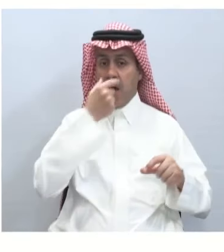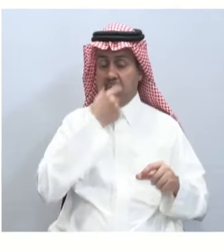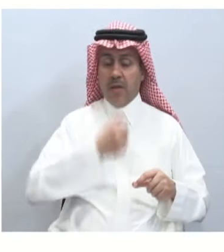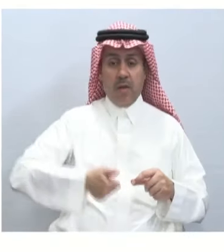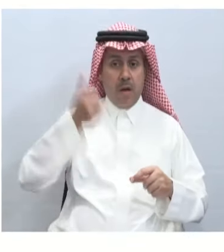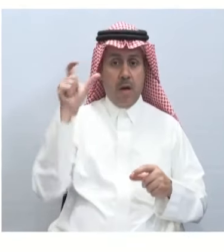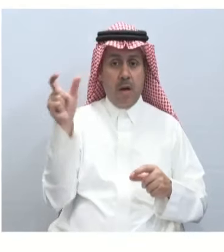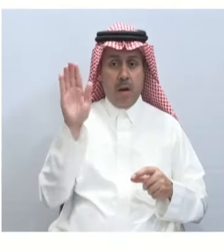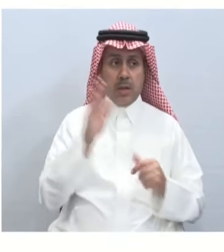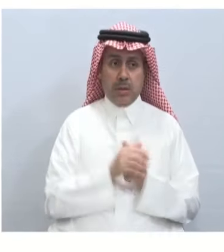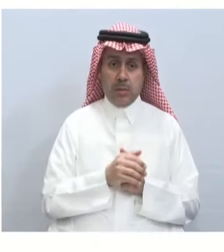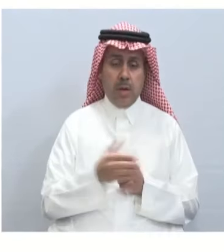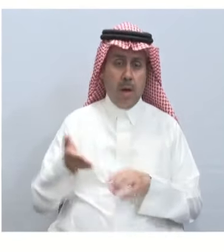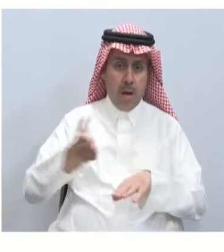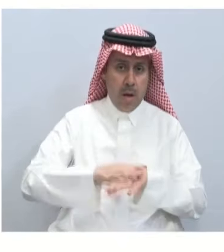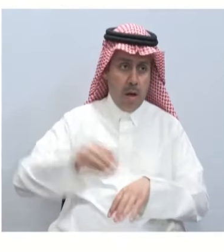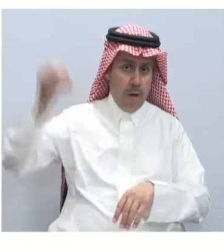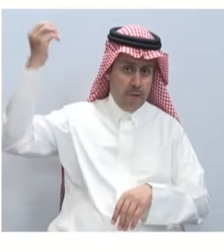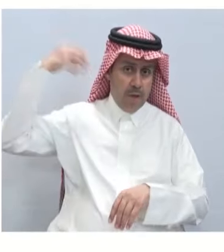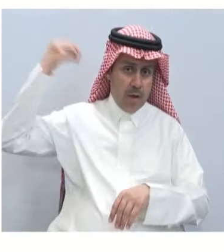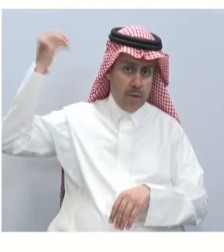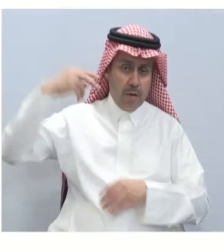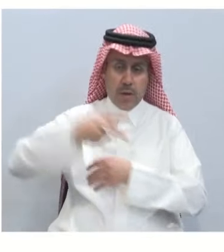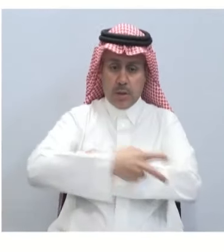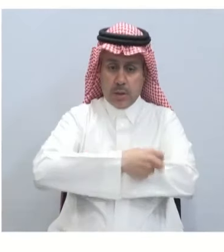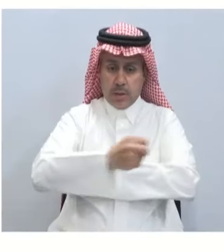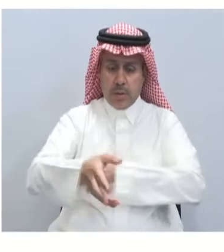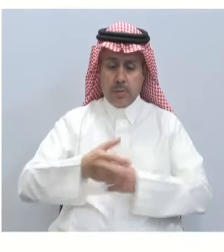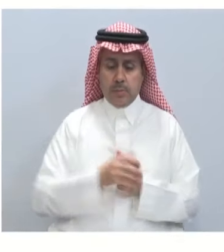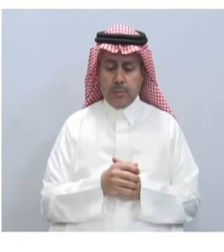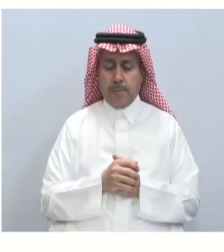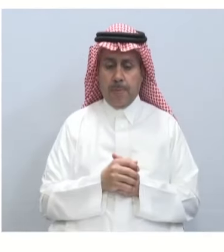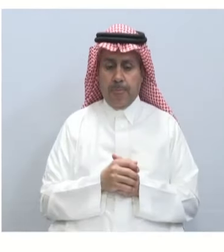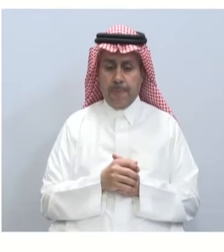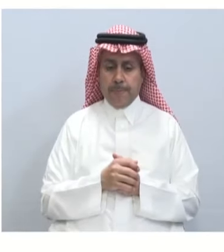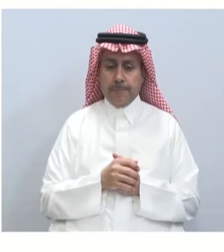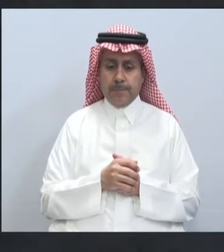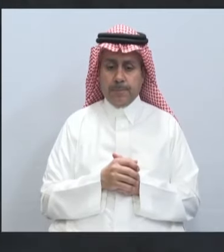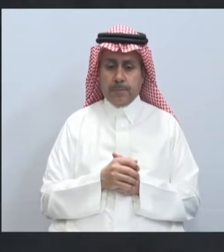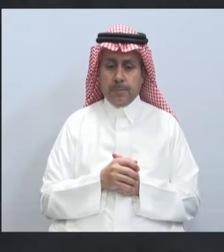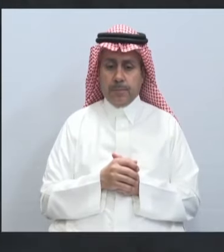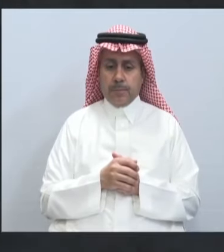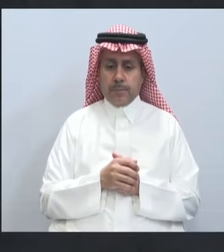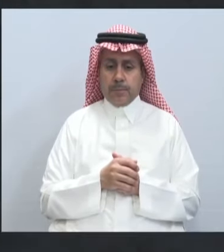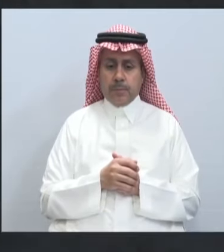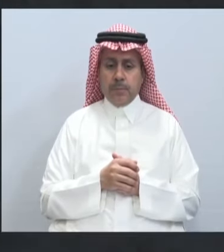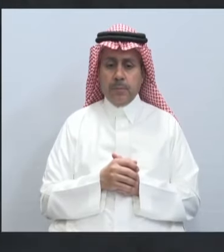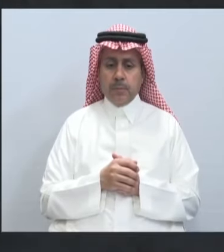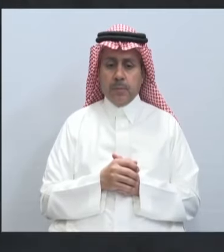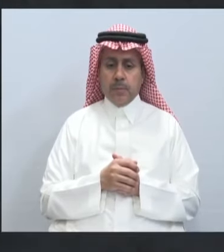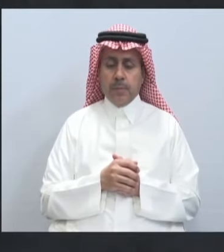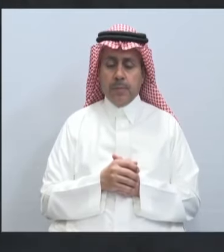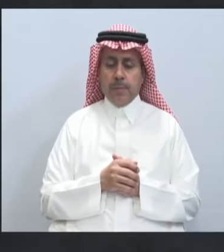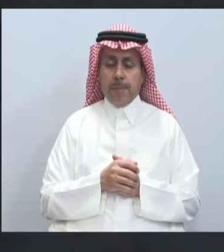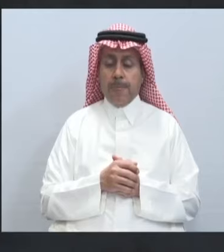الله عنه على فضل الصدقه نعم تحدثنا في هذا الحديث عن الزراعه